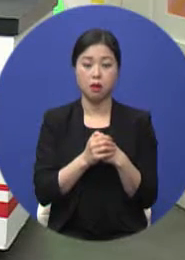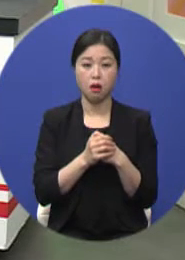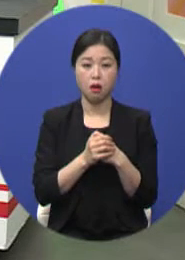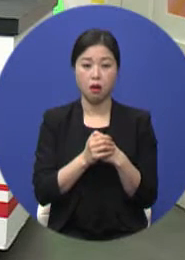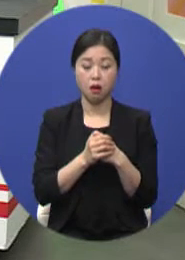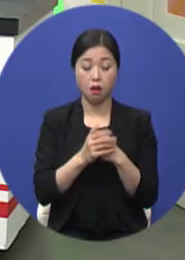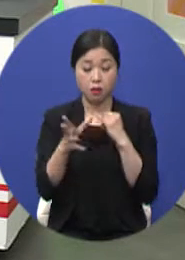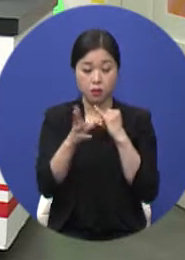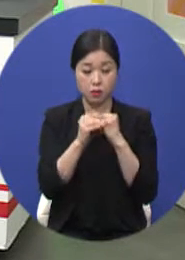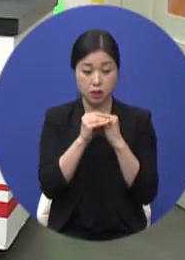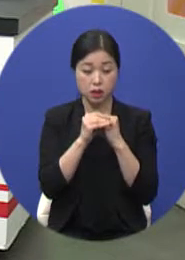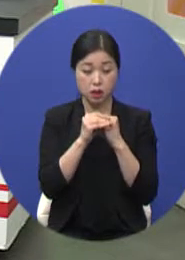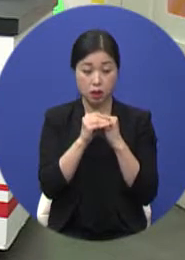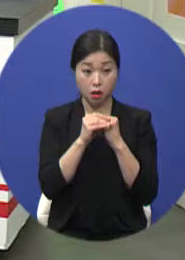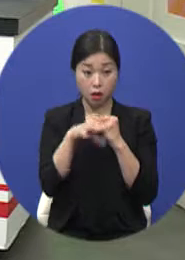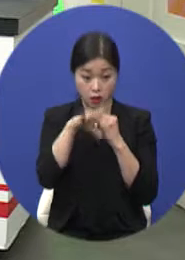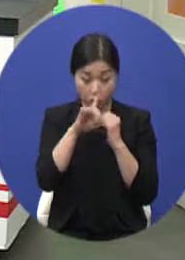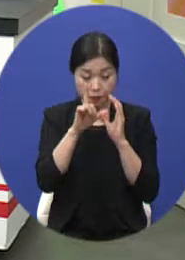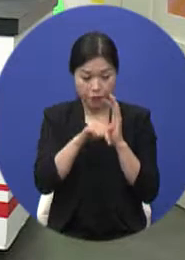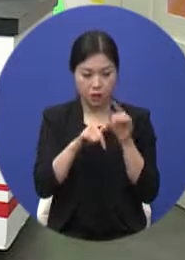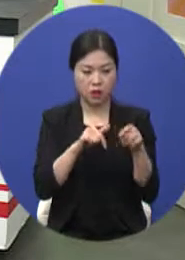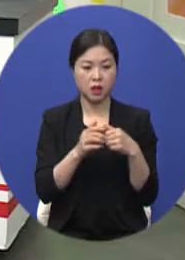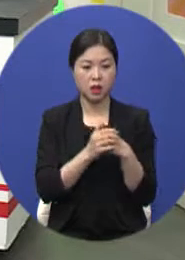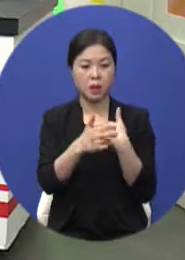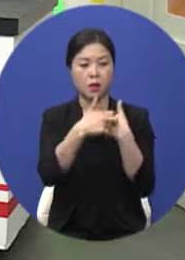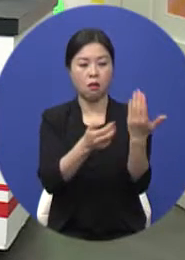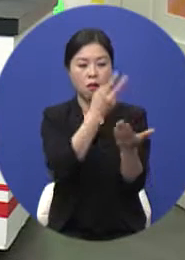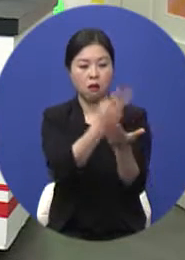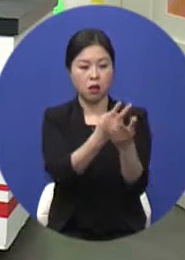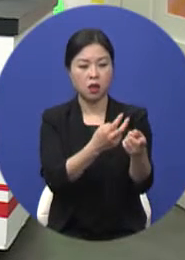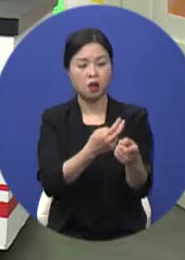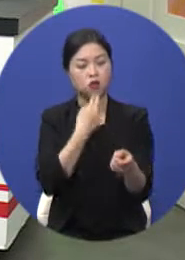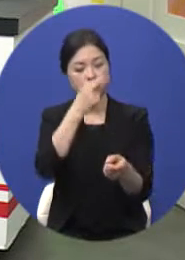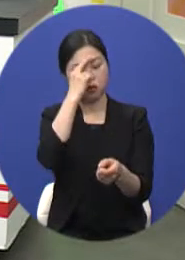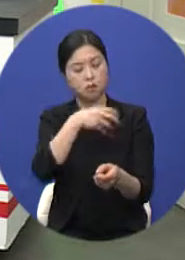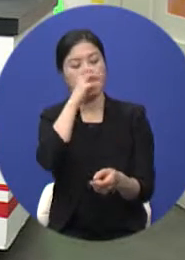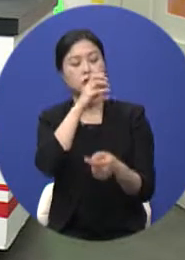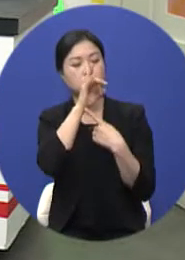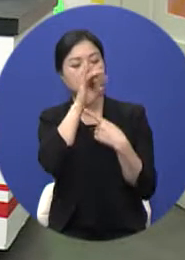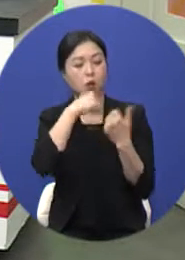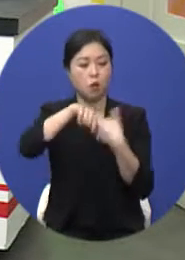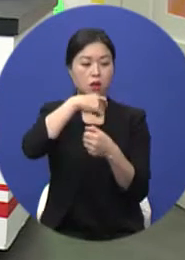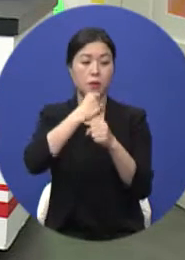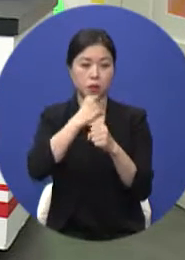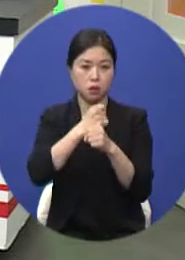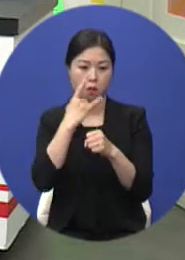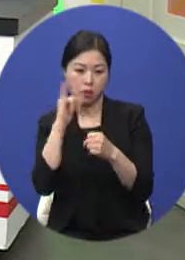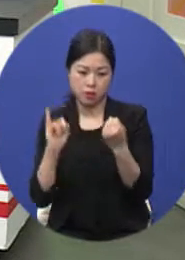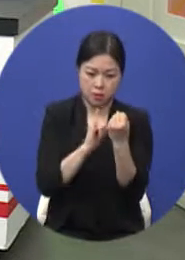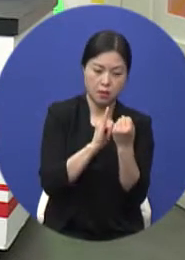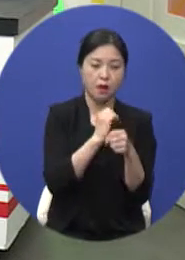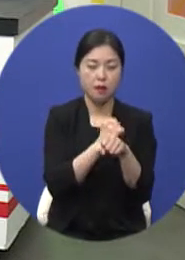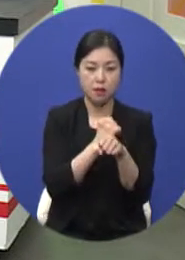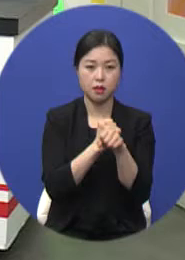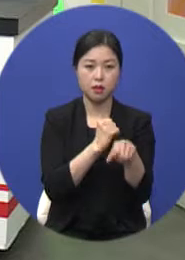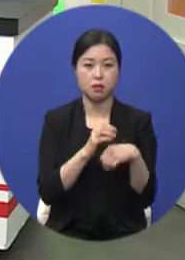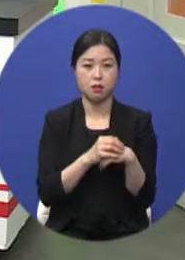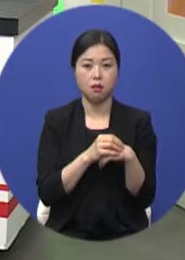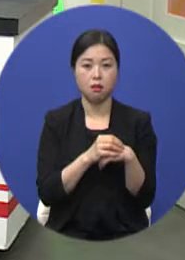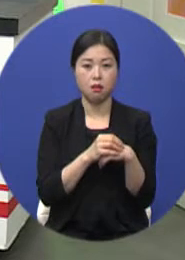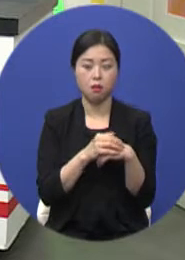그런 것도 괜찮죠. 정수를 못 먹는 환경? 아니면 어머님이 같이 옆에 두고 있다든지. 그렇죠. 그런 식으로 조금 더 적극적으로 임신 초기에